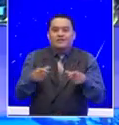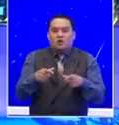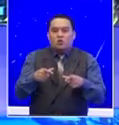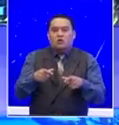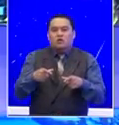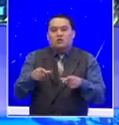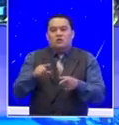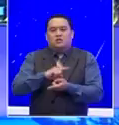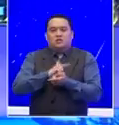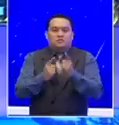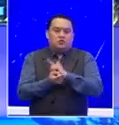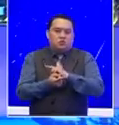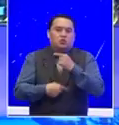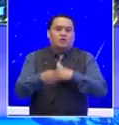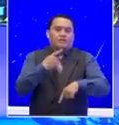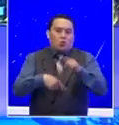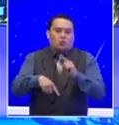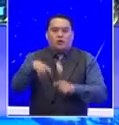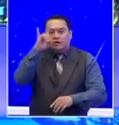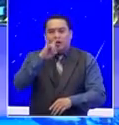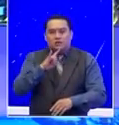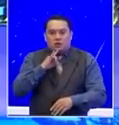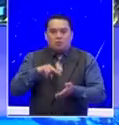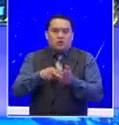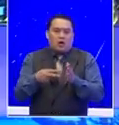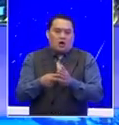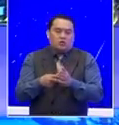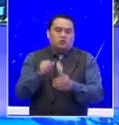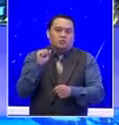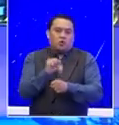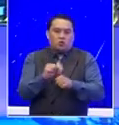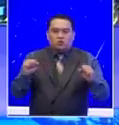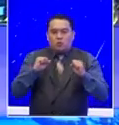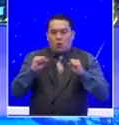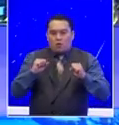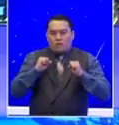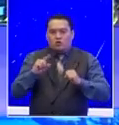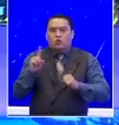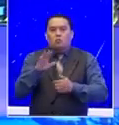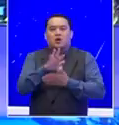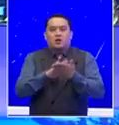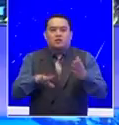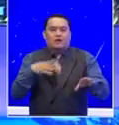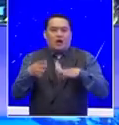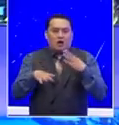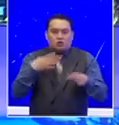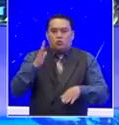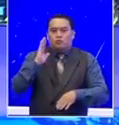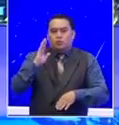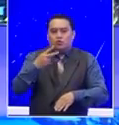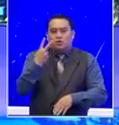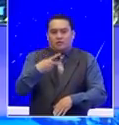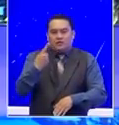внесла свои коррективы. Пришлось вернуться на родину. Планы сорвались, но спортсменка не отчаивается и продолжает готовиться к